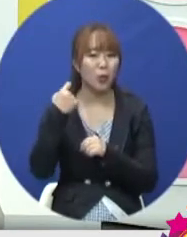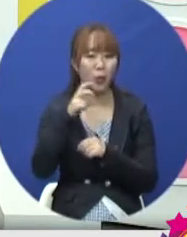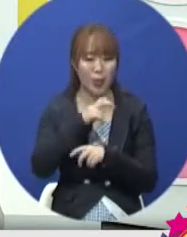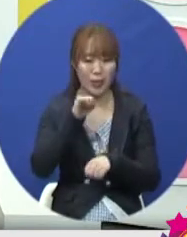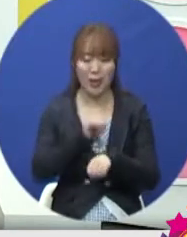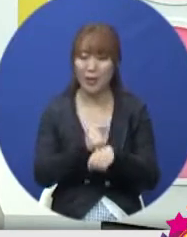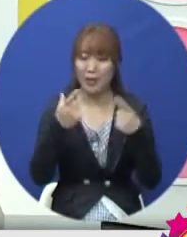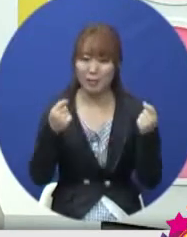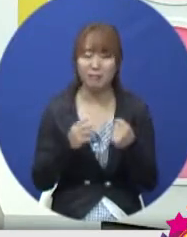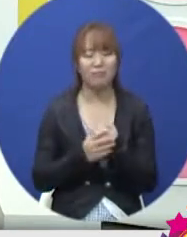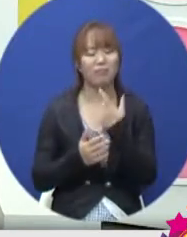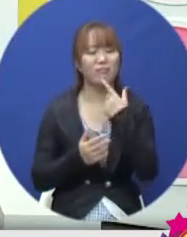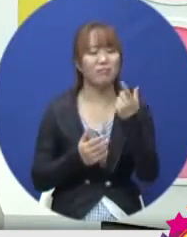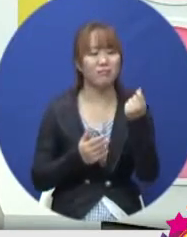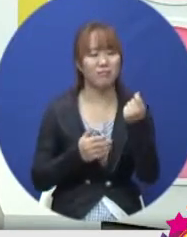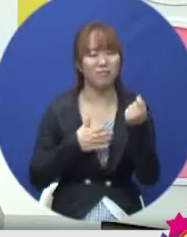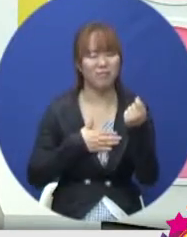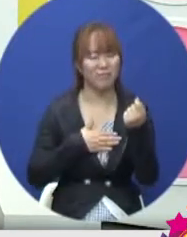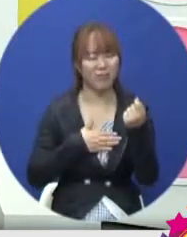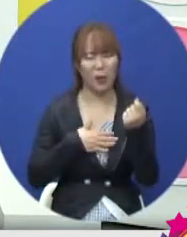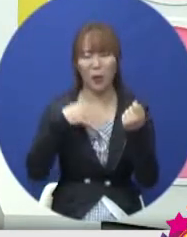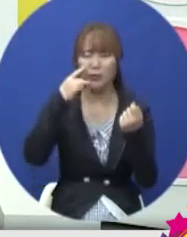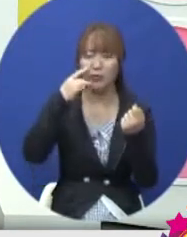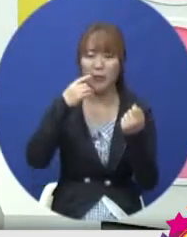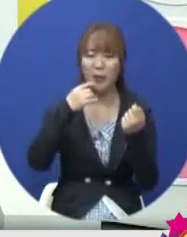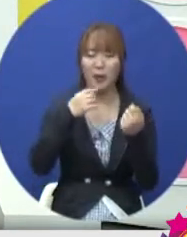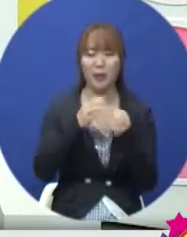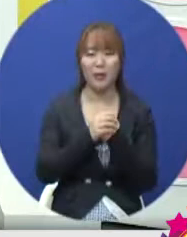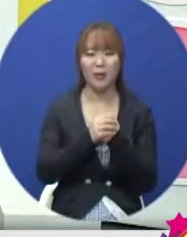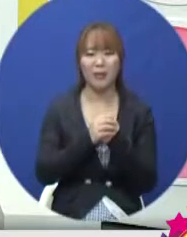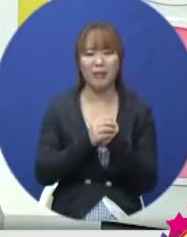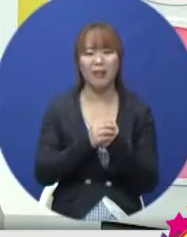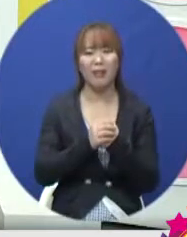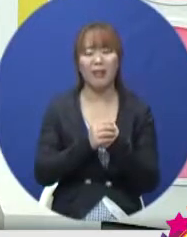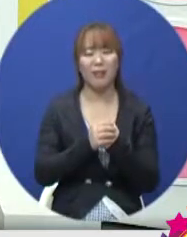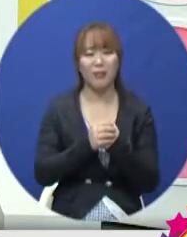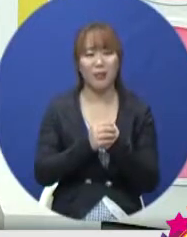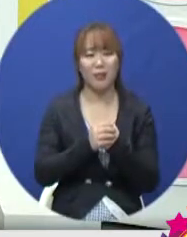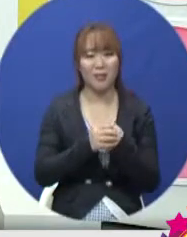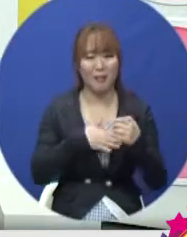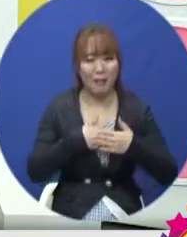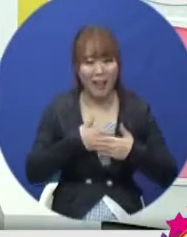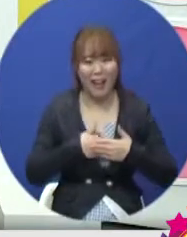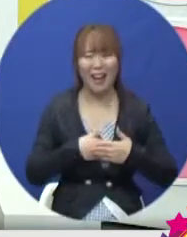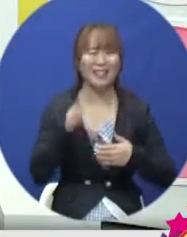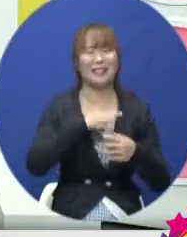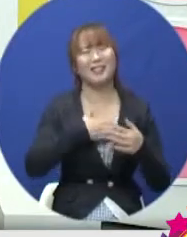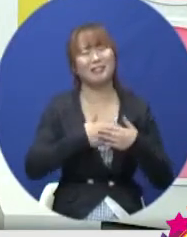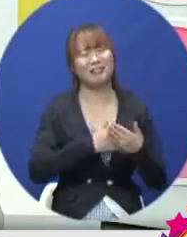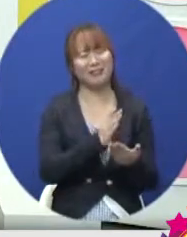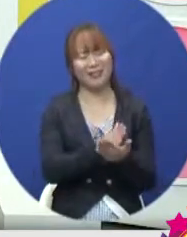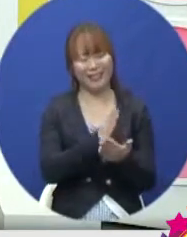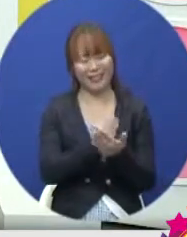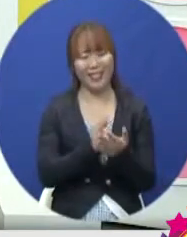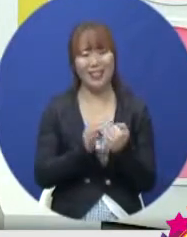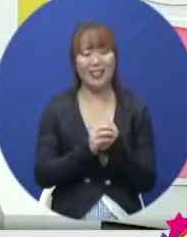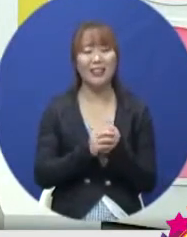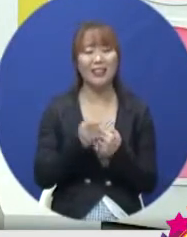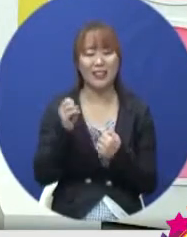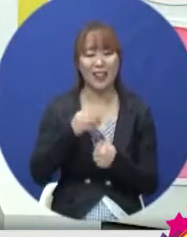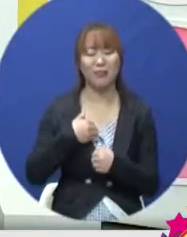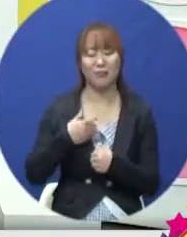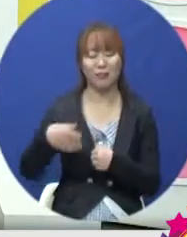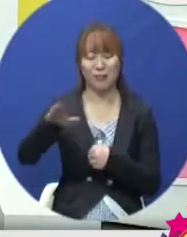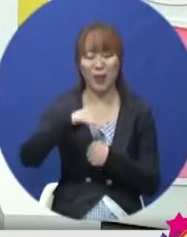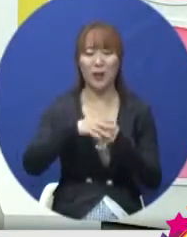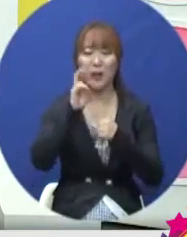노래 잘하실 것 같죠? 딱 그렇게 느껴져요. 저도 그래요. 궁금합니다. 한번 얼른 들어보도록 할게요. 아 떠실 거 하나도 없어요, 아버님. 예, 예. 그냥